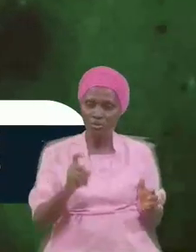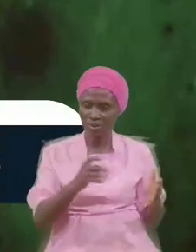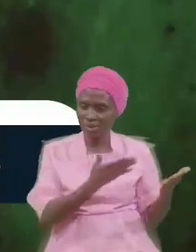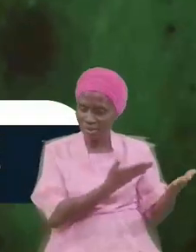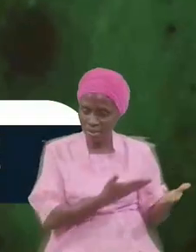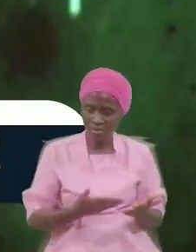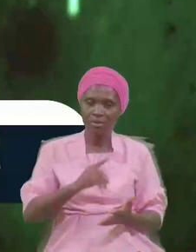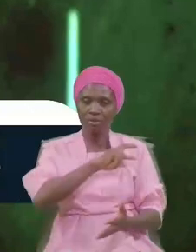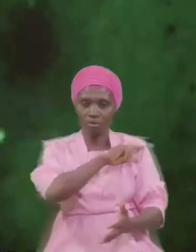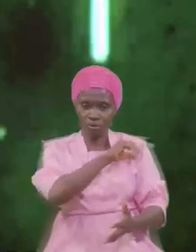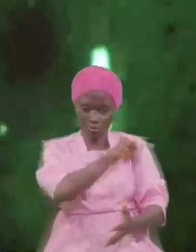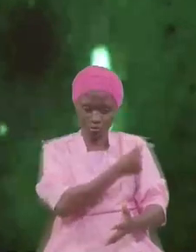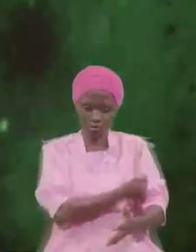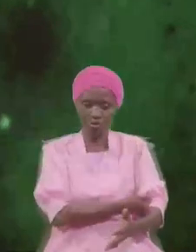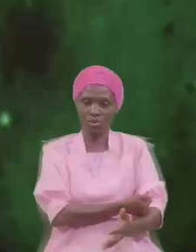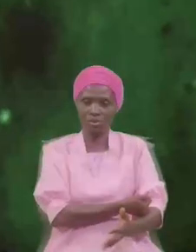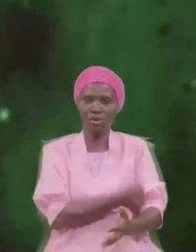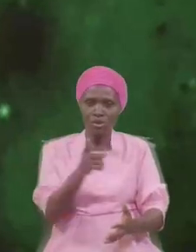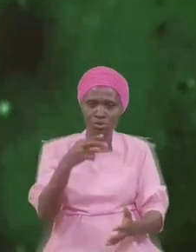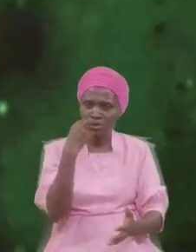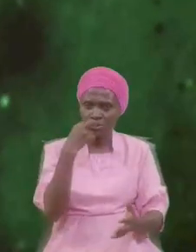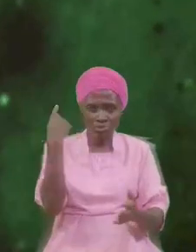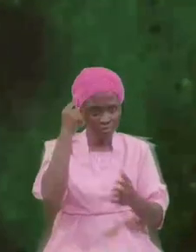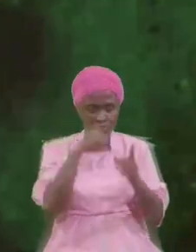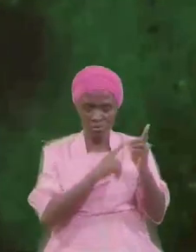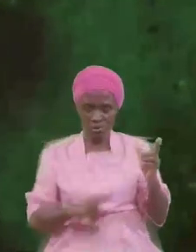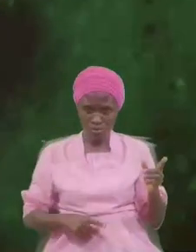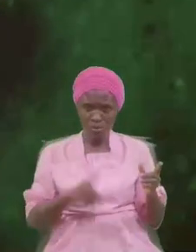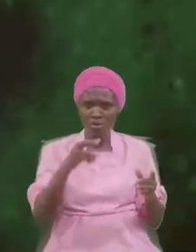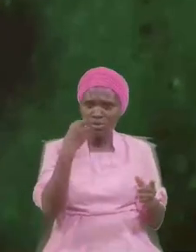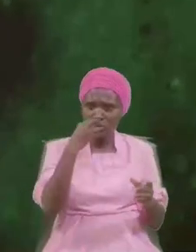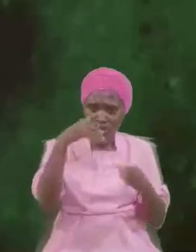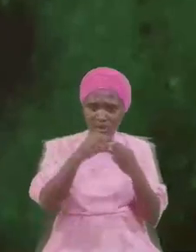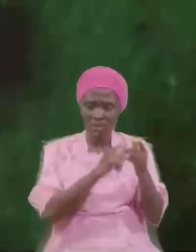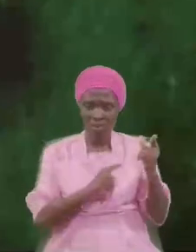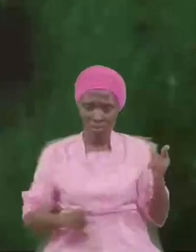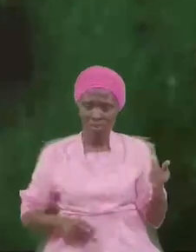doit porter l'autorité. Vous parlez pour le Seigneur, vous parlez dans le